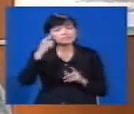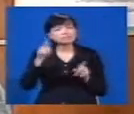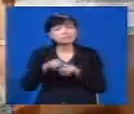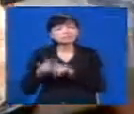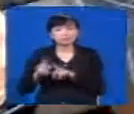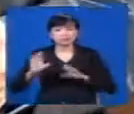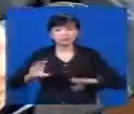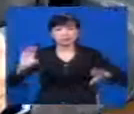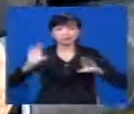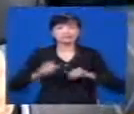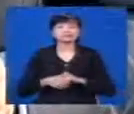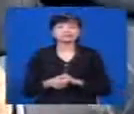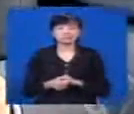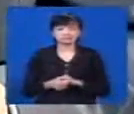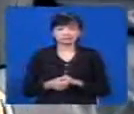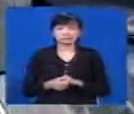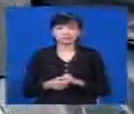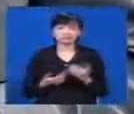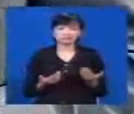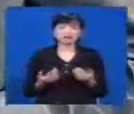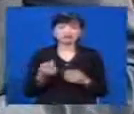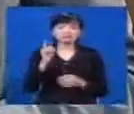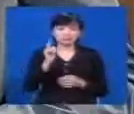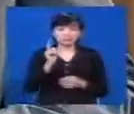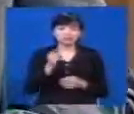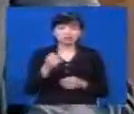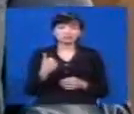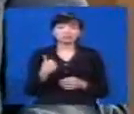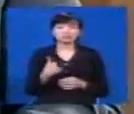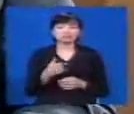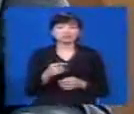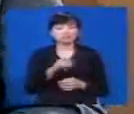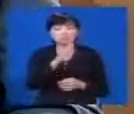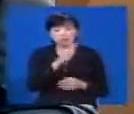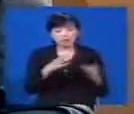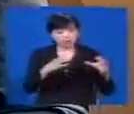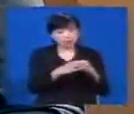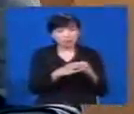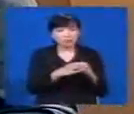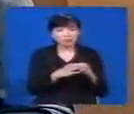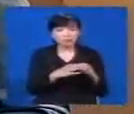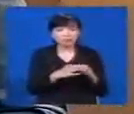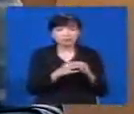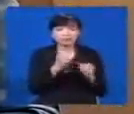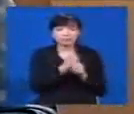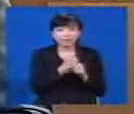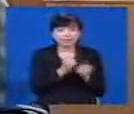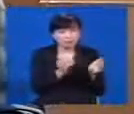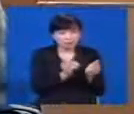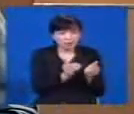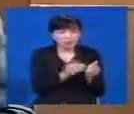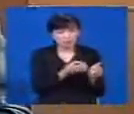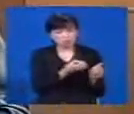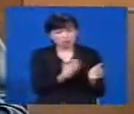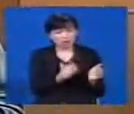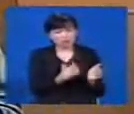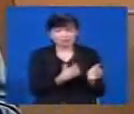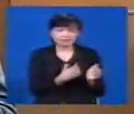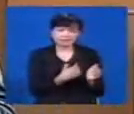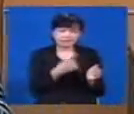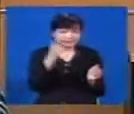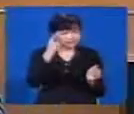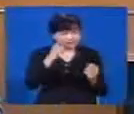จะมีการยกเลิกการเสนอกฎหมายนิรโทษกรรมหรือว่าชะลอไว้ก่อนอะไรเป็นต้น